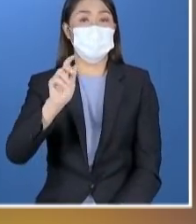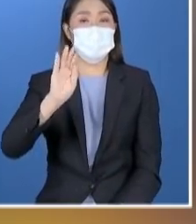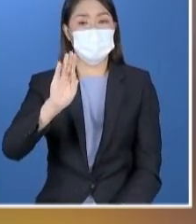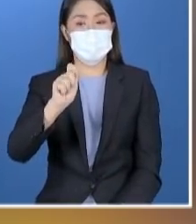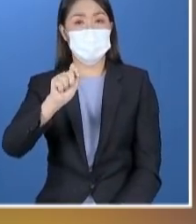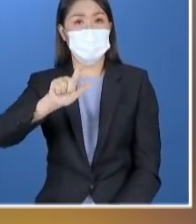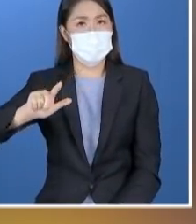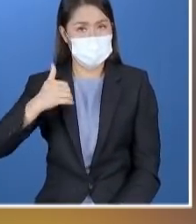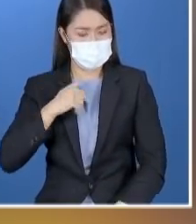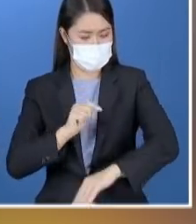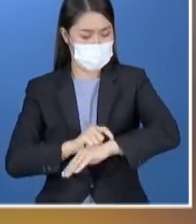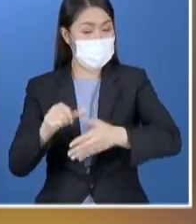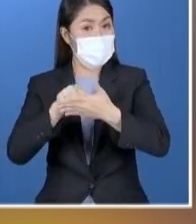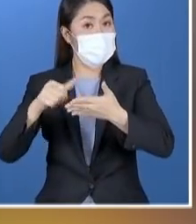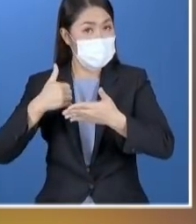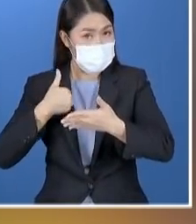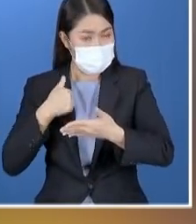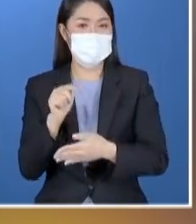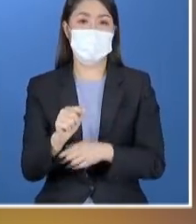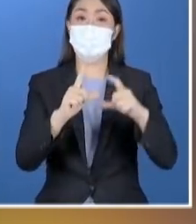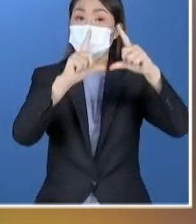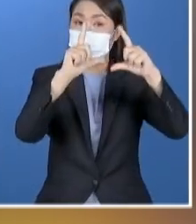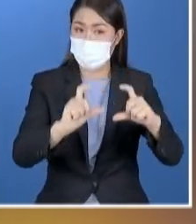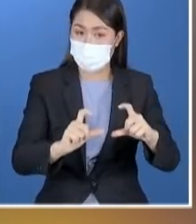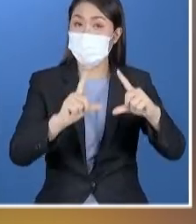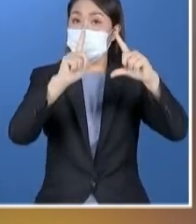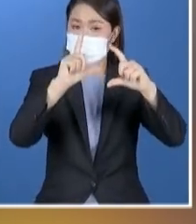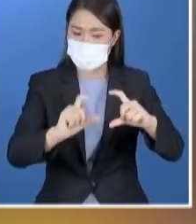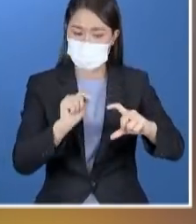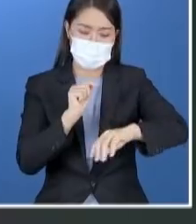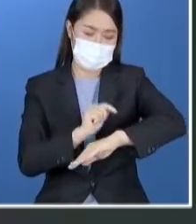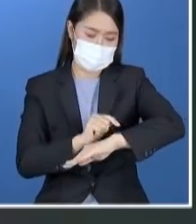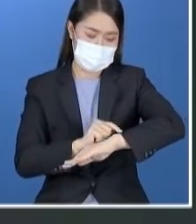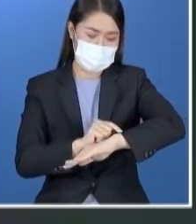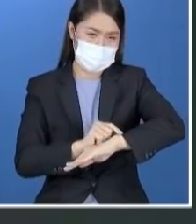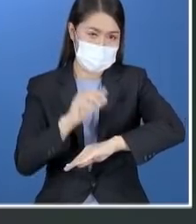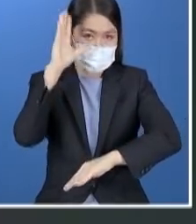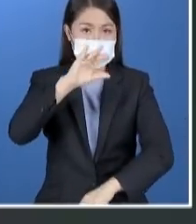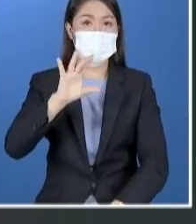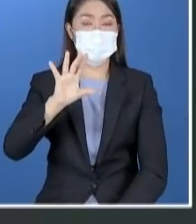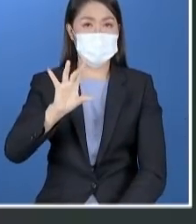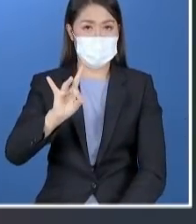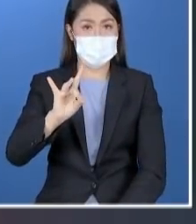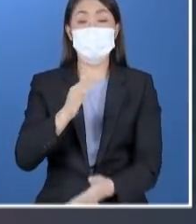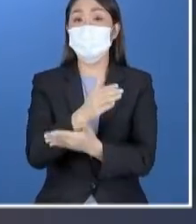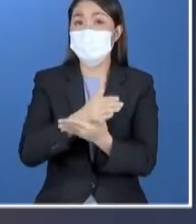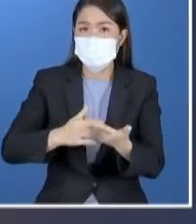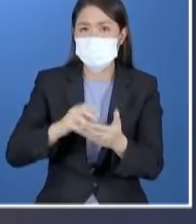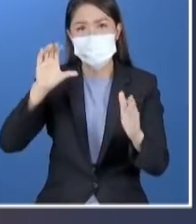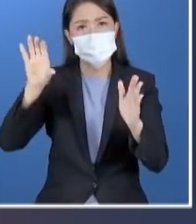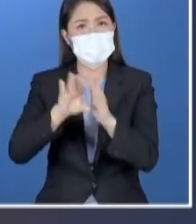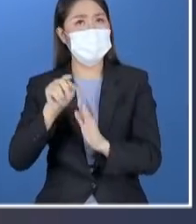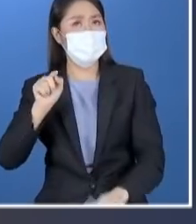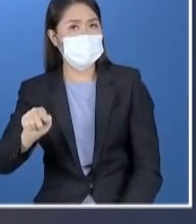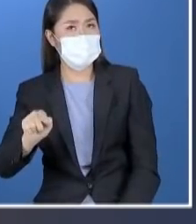ลามันต้องมีการปรับแก้สิเพราะตอนที่ถ่ายเอาไว้ได้เป็นเวลาช่วงประมาณ 2:30 น.เท่านั้นแล้วอีกภาพหนึ่